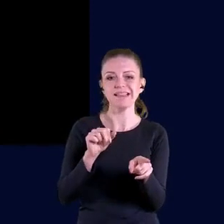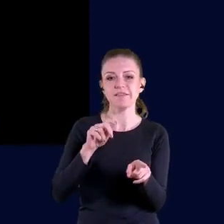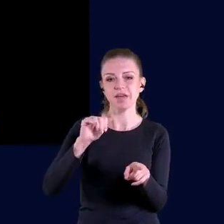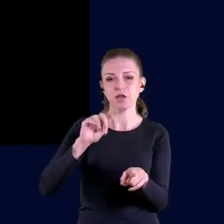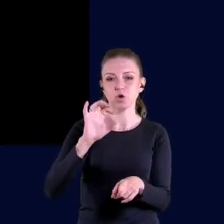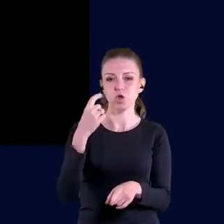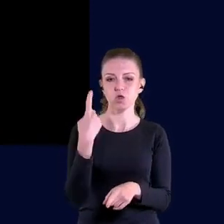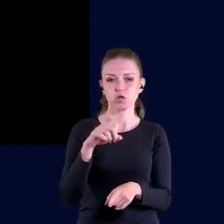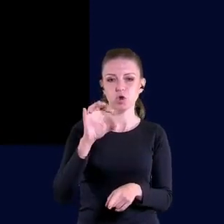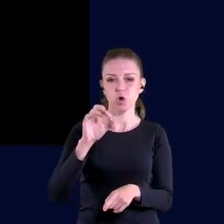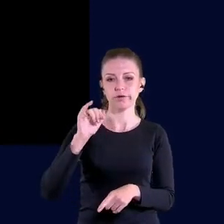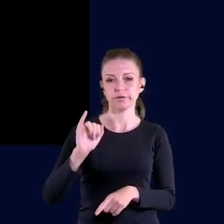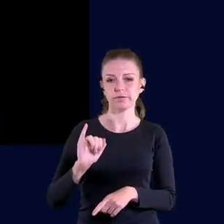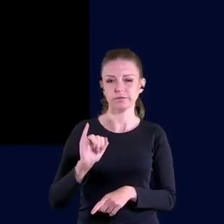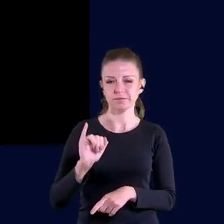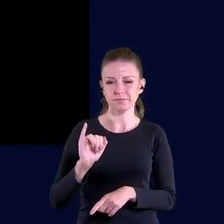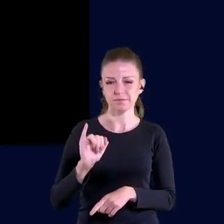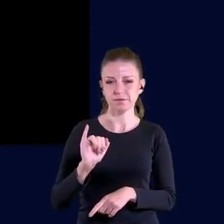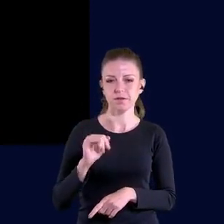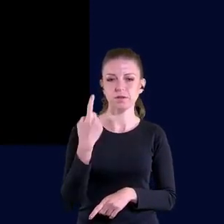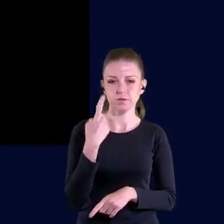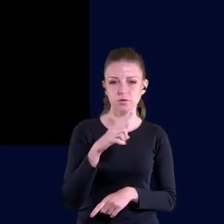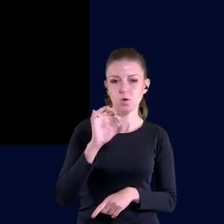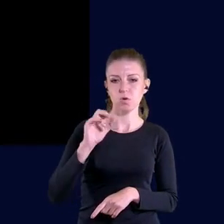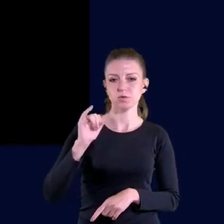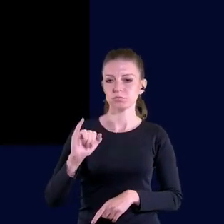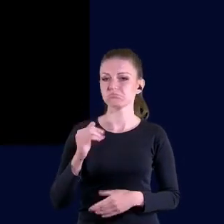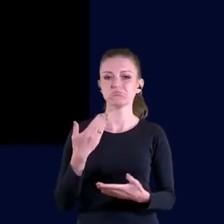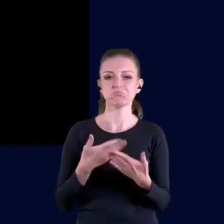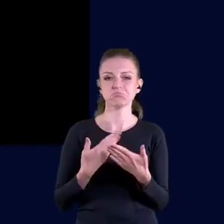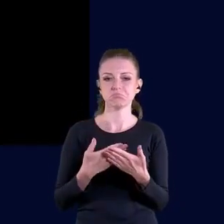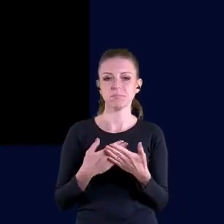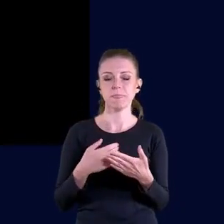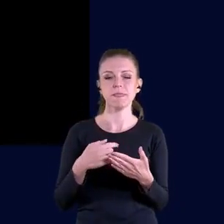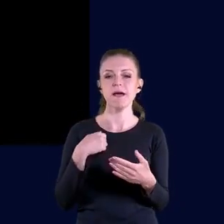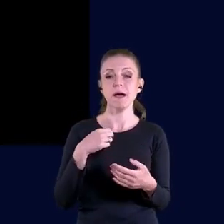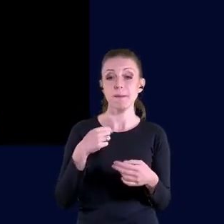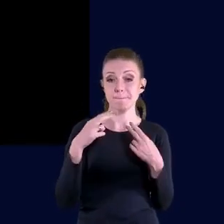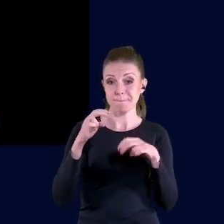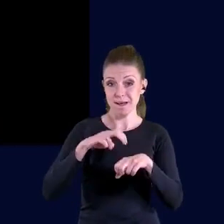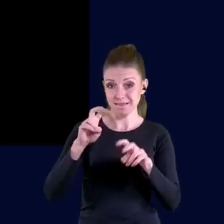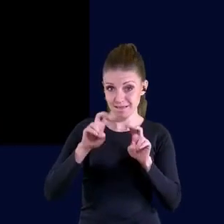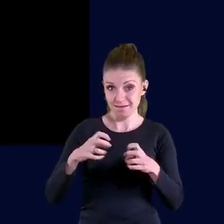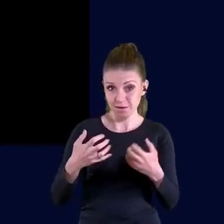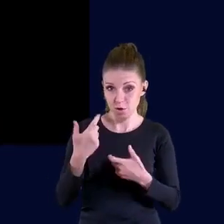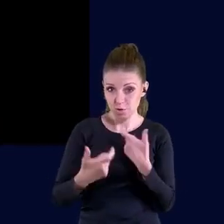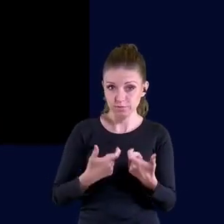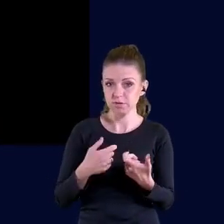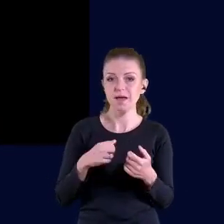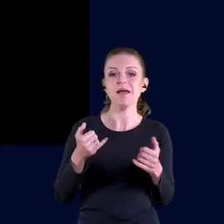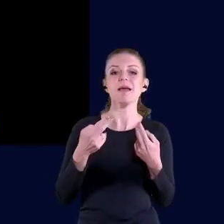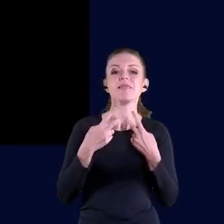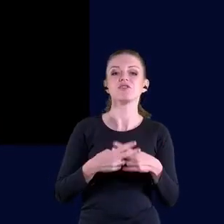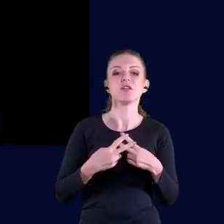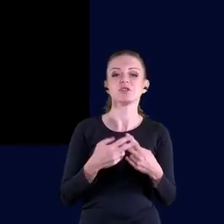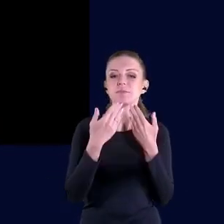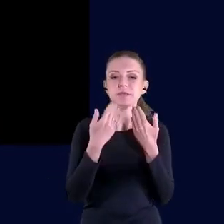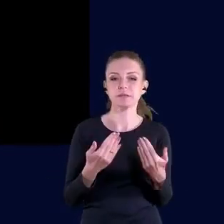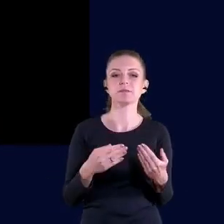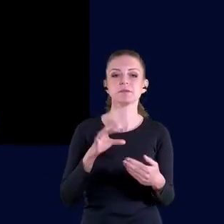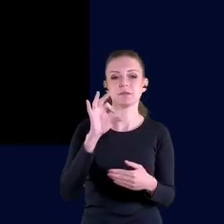tak dlatego że do badań i wykorzystałam narzędzie Simple Quick które